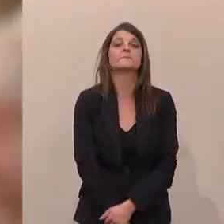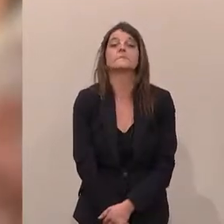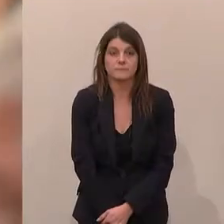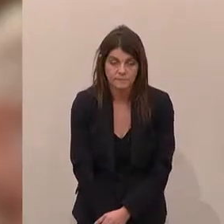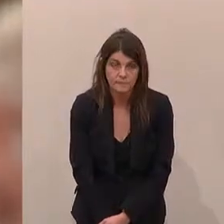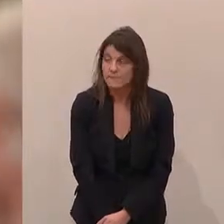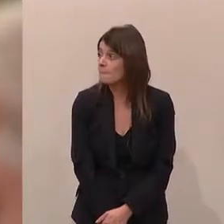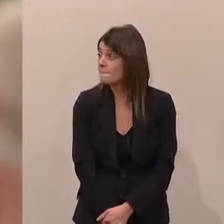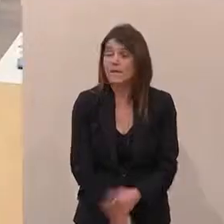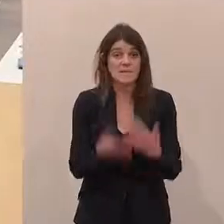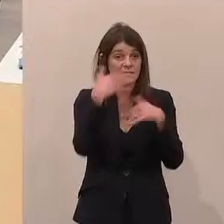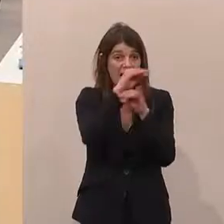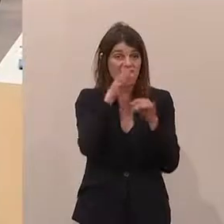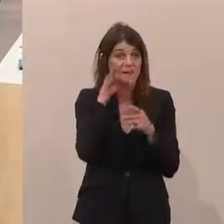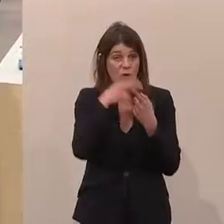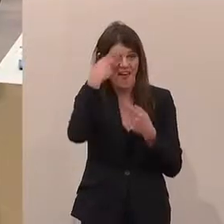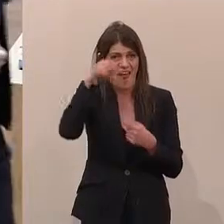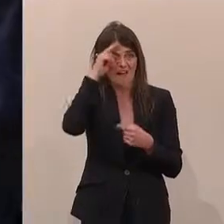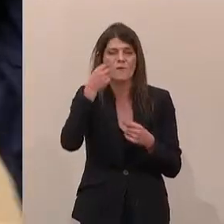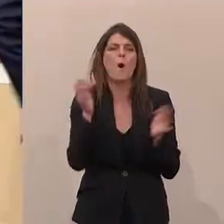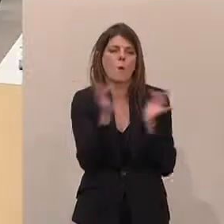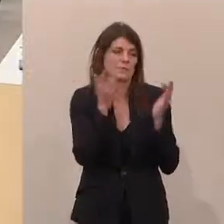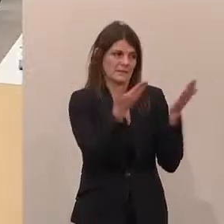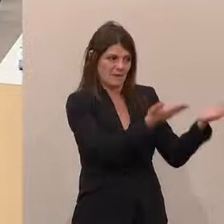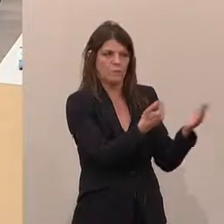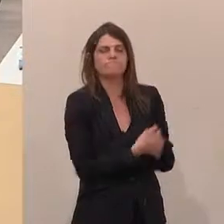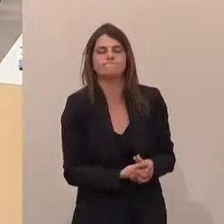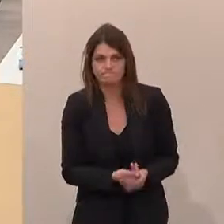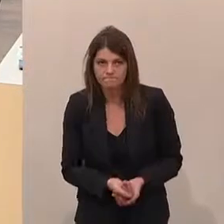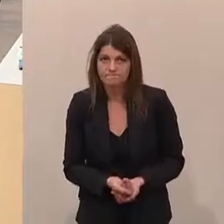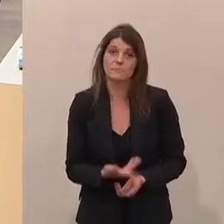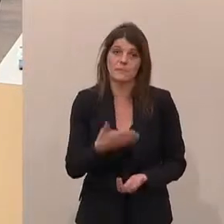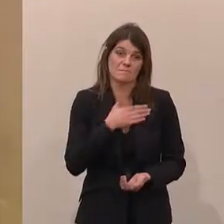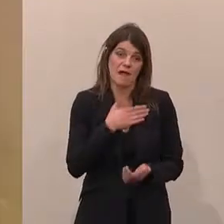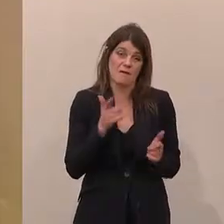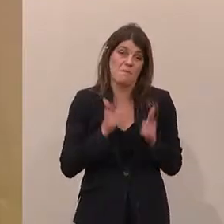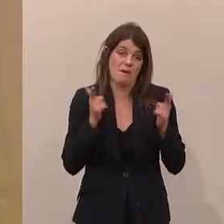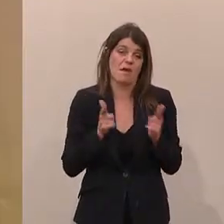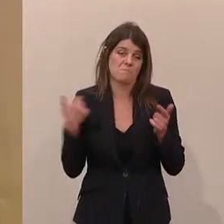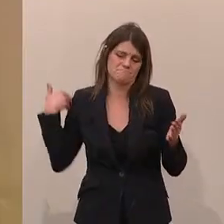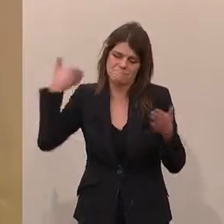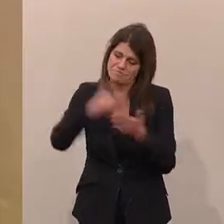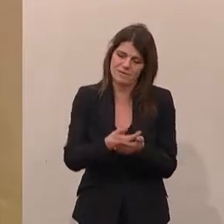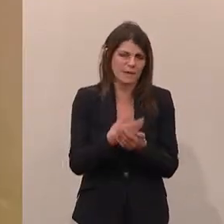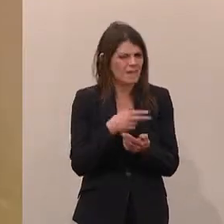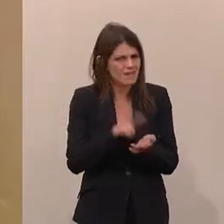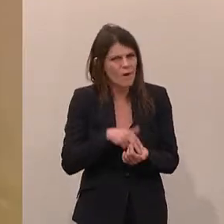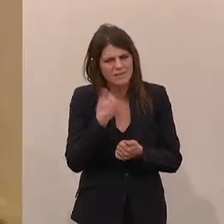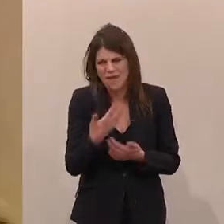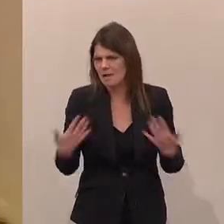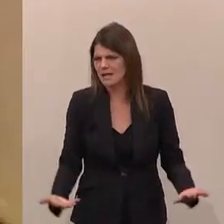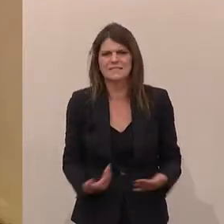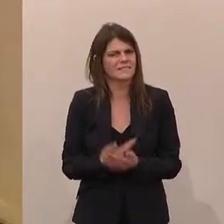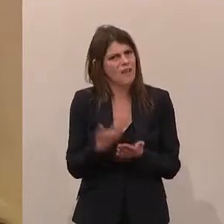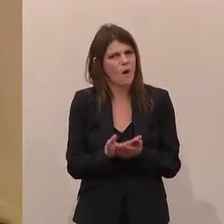Sehr geehrte Damen und Herren von der Opposition, ich habe in meinem Leben noch nie eine dermaßen